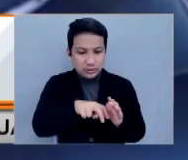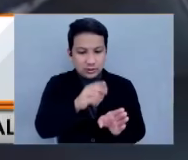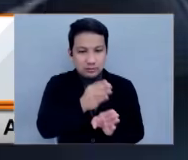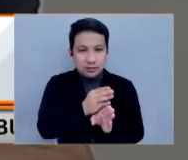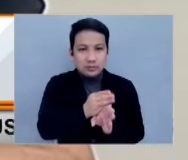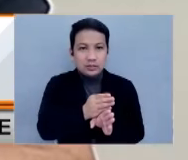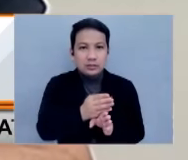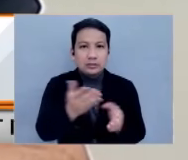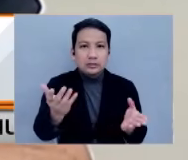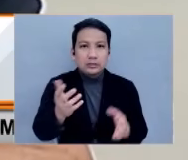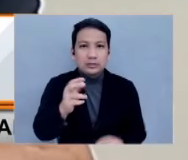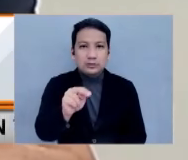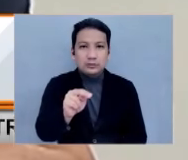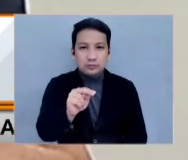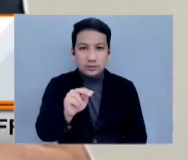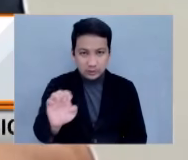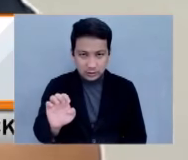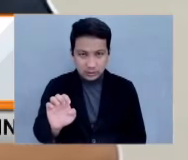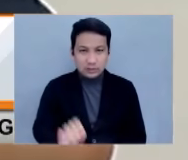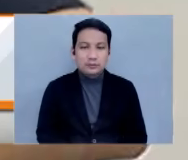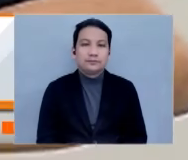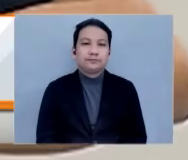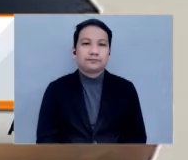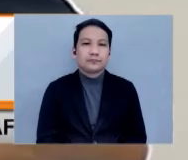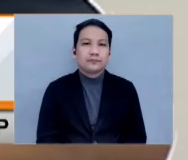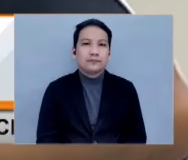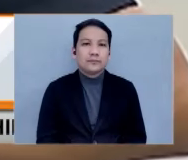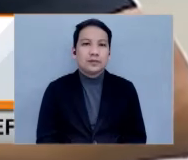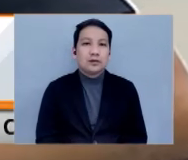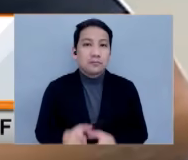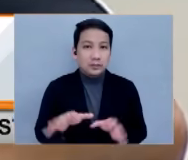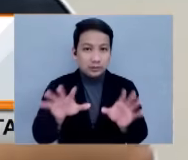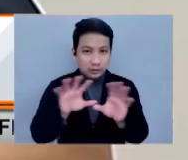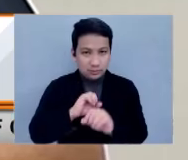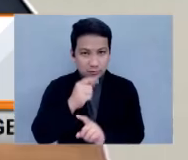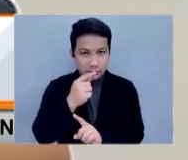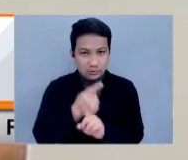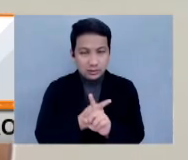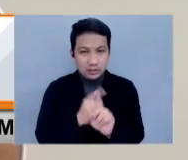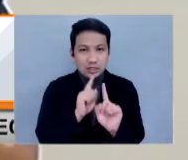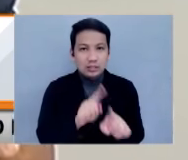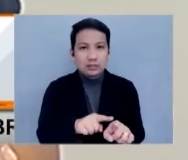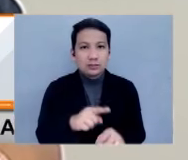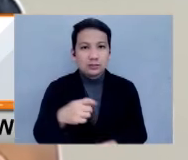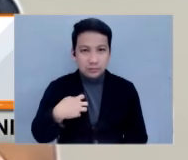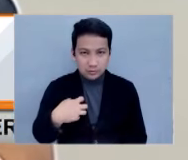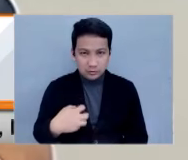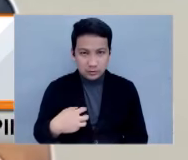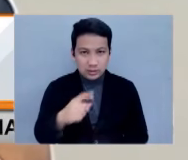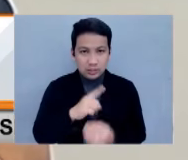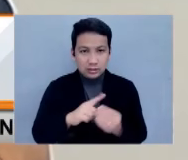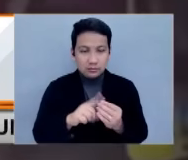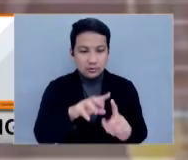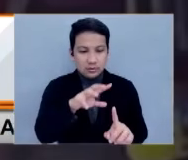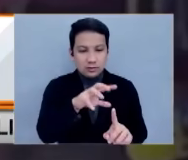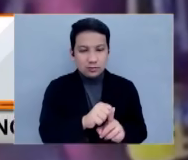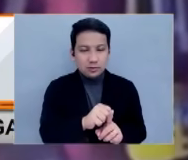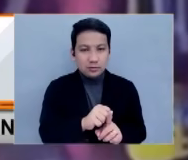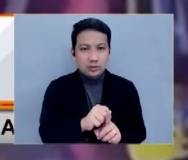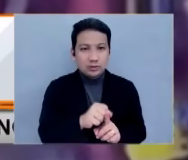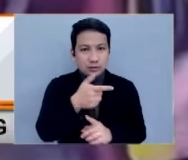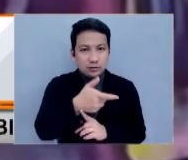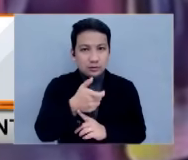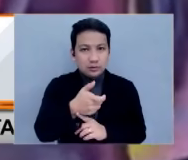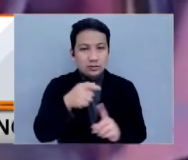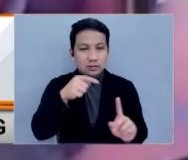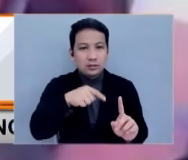Ecija. Halos mag-iisang buwan na nakalipas, inireport ng Nueva Ecija Police ang pagkakaaresto ng isa sa mga gunman. Siya, si Alan